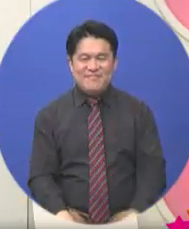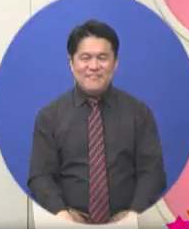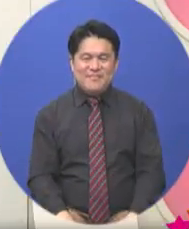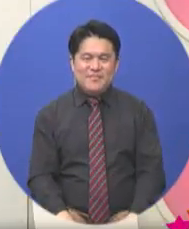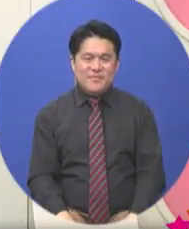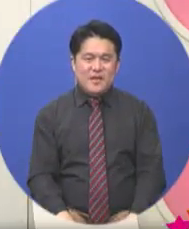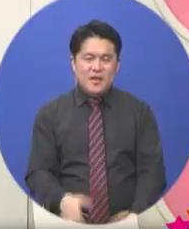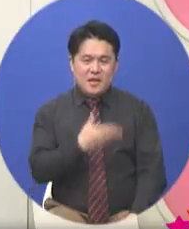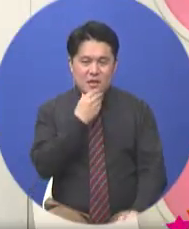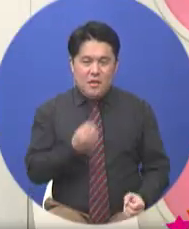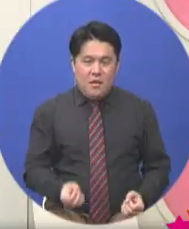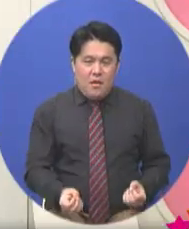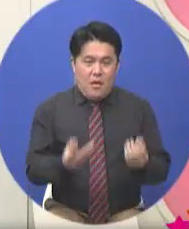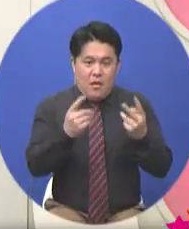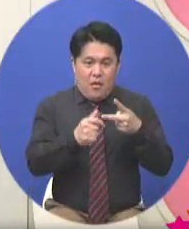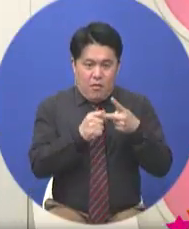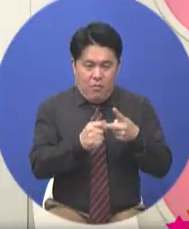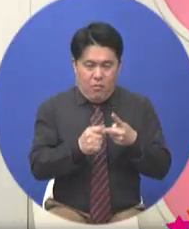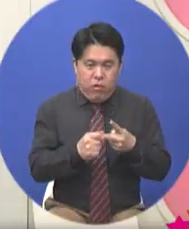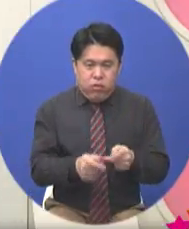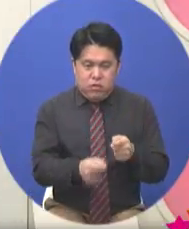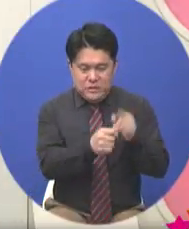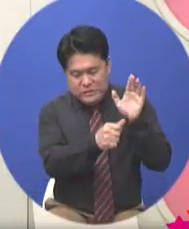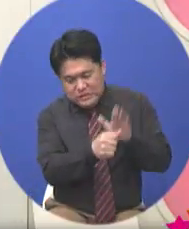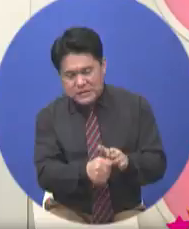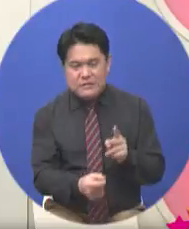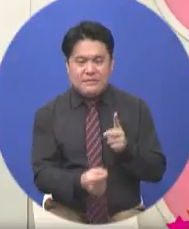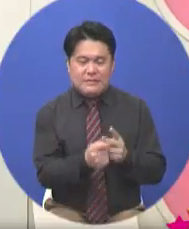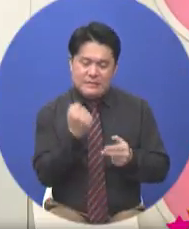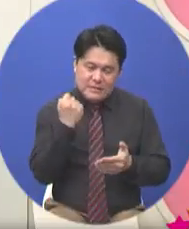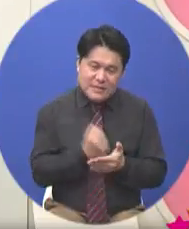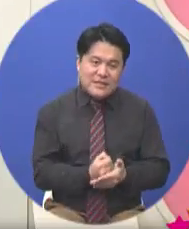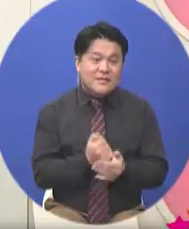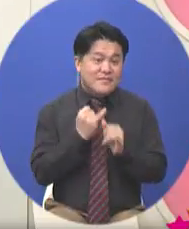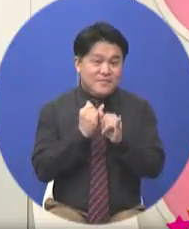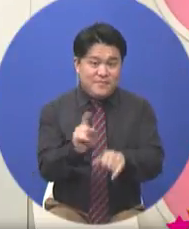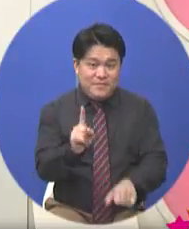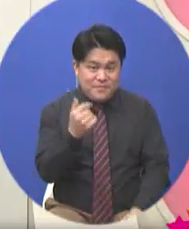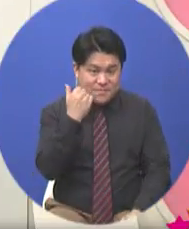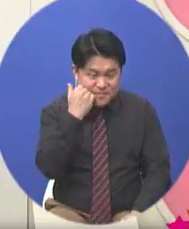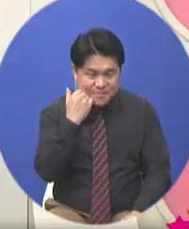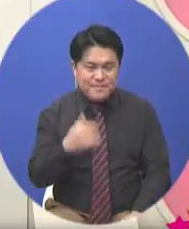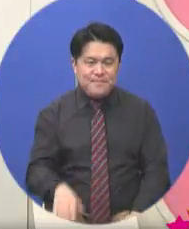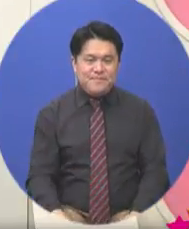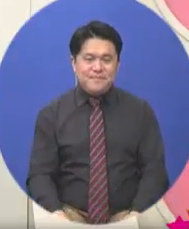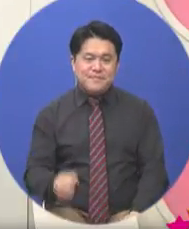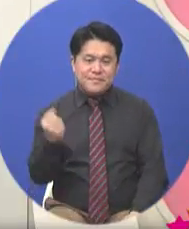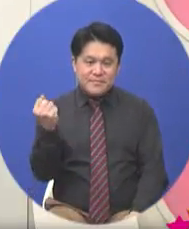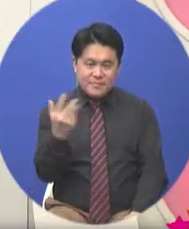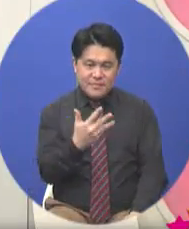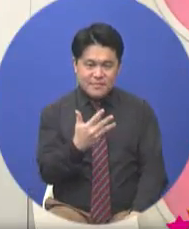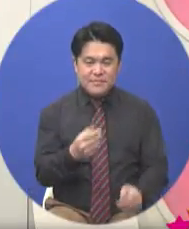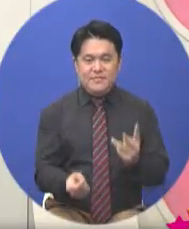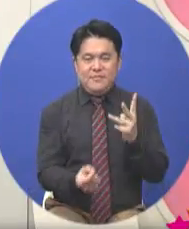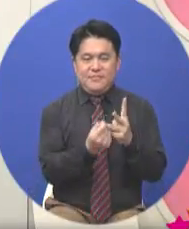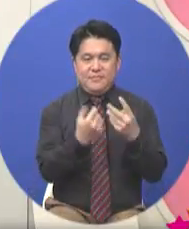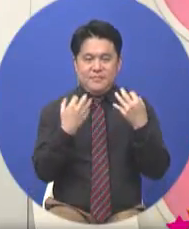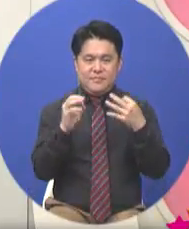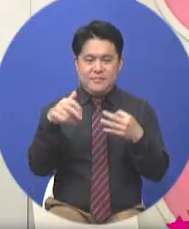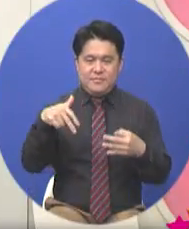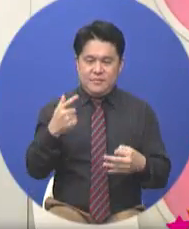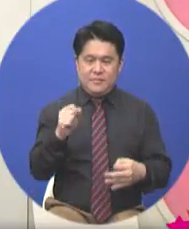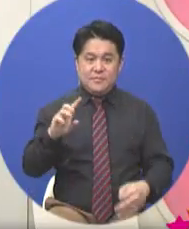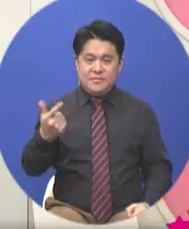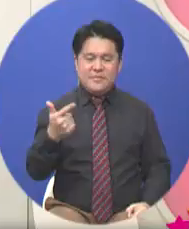받으셨네요. 축하드립니다. 이어서 아차상이죠. 네. 오늘의 아차상 참가번호